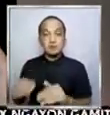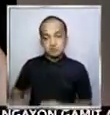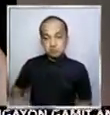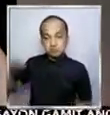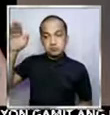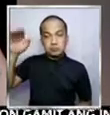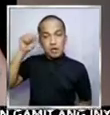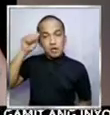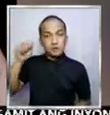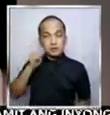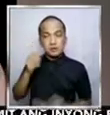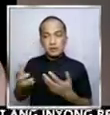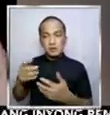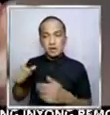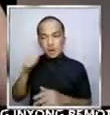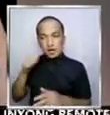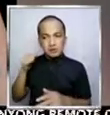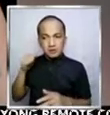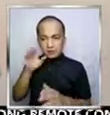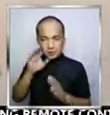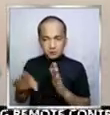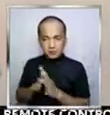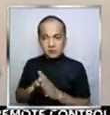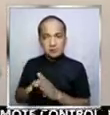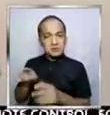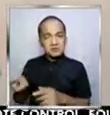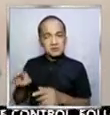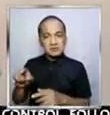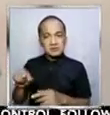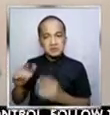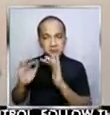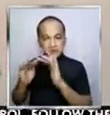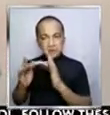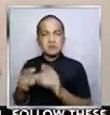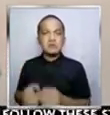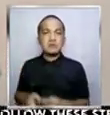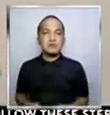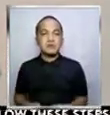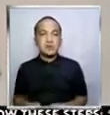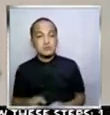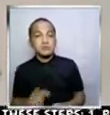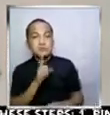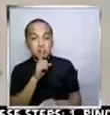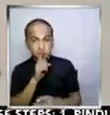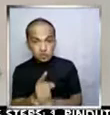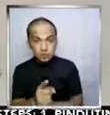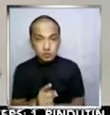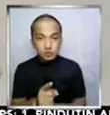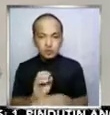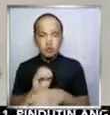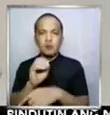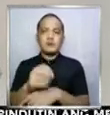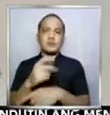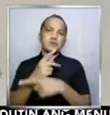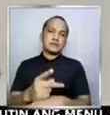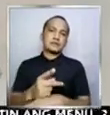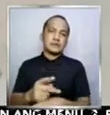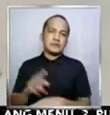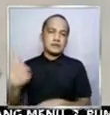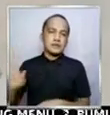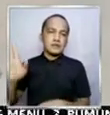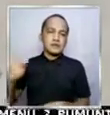yung mga photos niya nung baby siya sa internet. At ang totoo raw niyan, overprotective kasi si El Padre